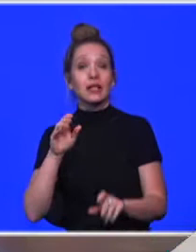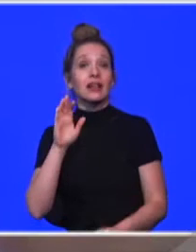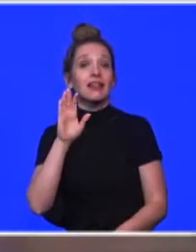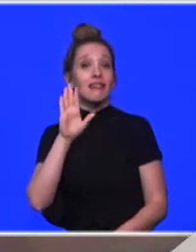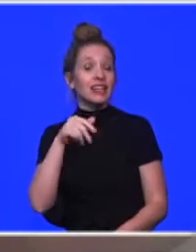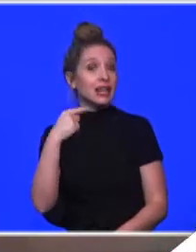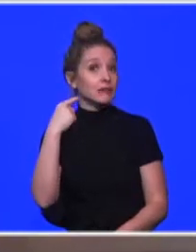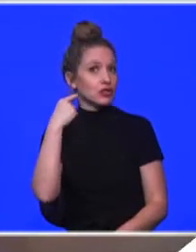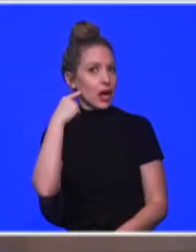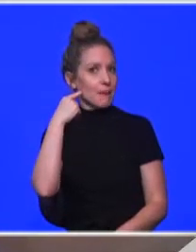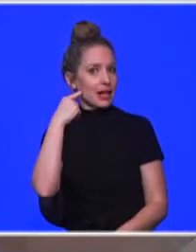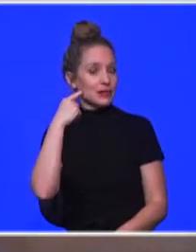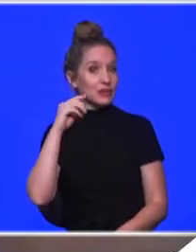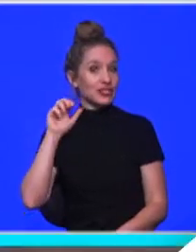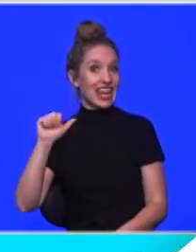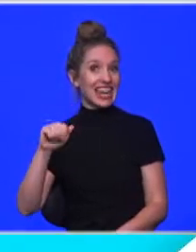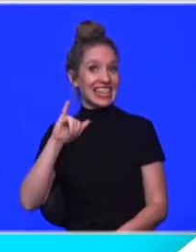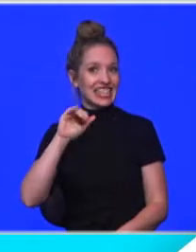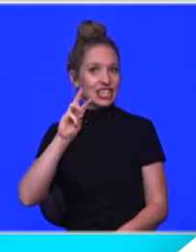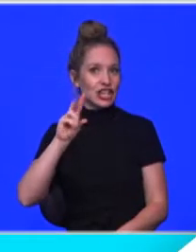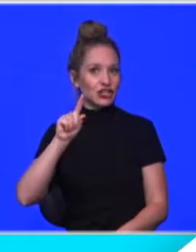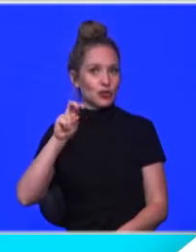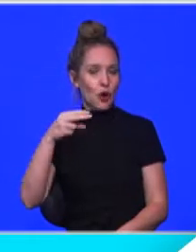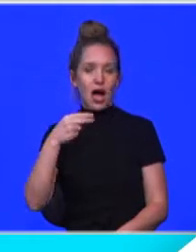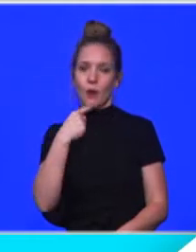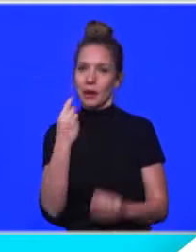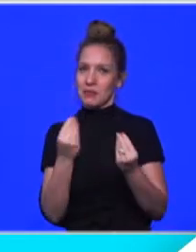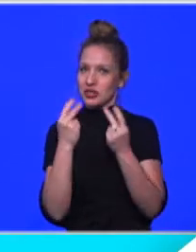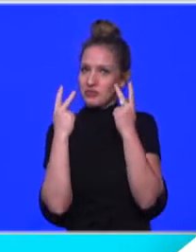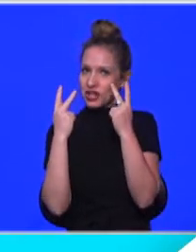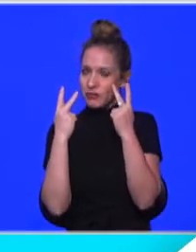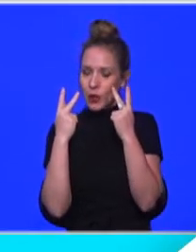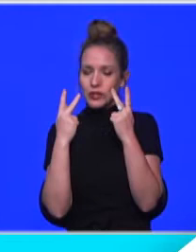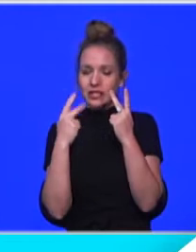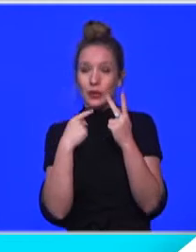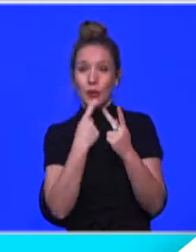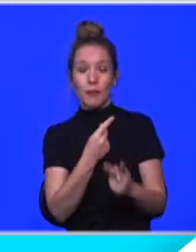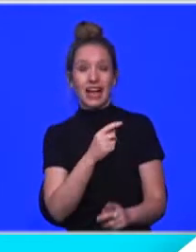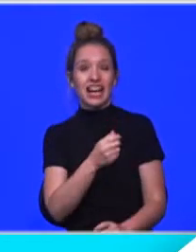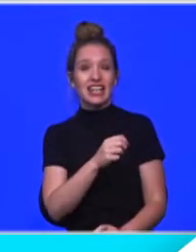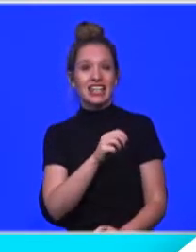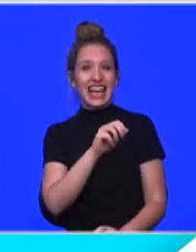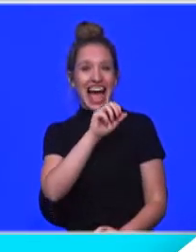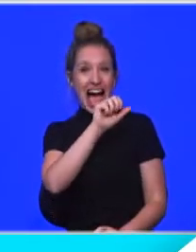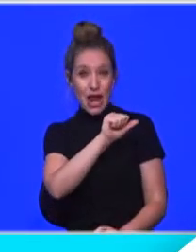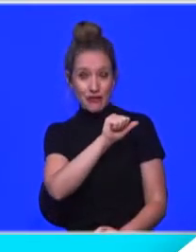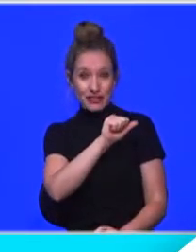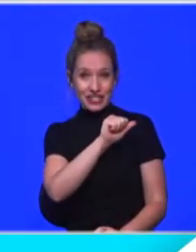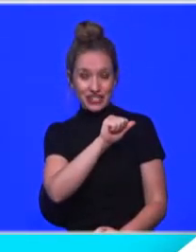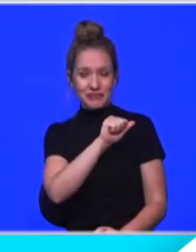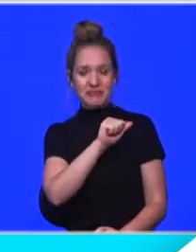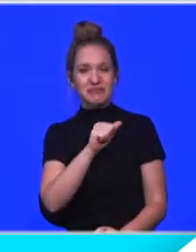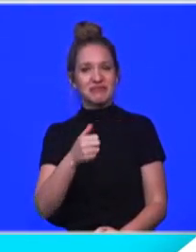משמעותית, אפשר להגיד, מפי אילן ישועה, שאומר לשאול אלוביץ' נוני מוזס היה הרבה